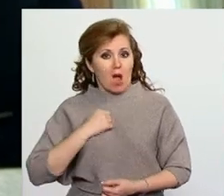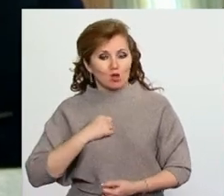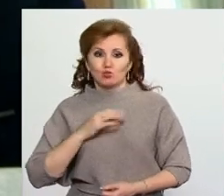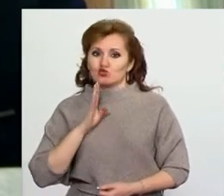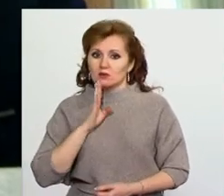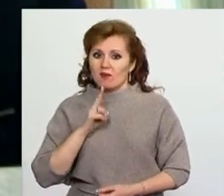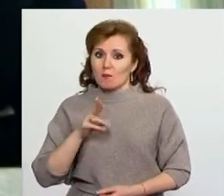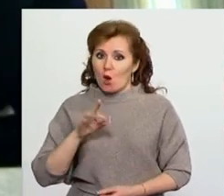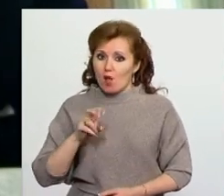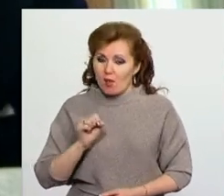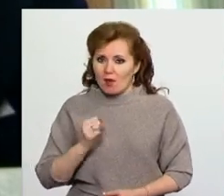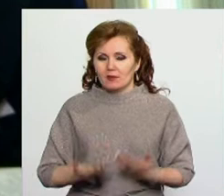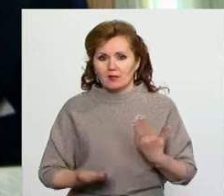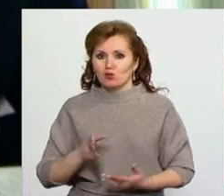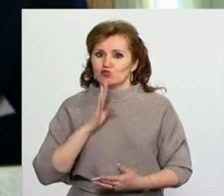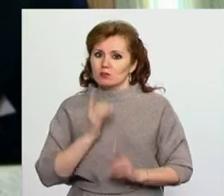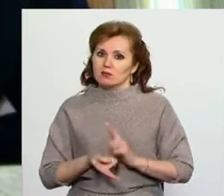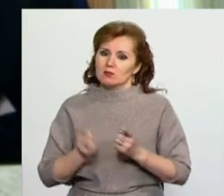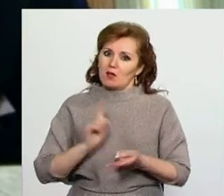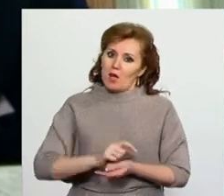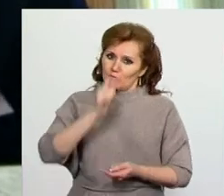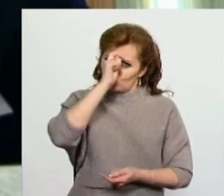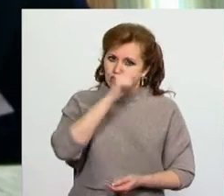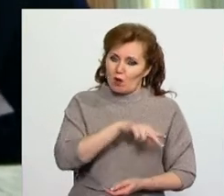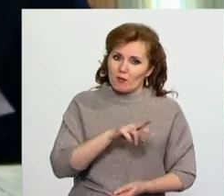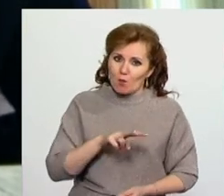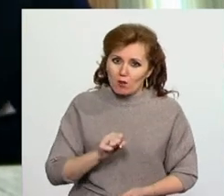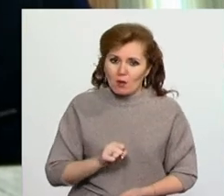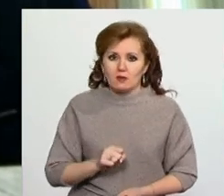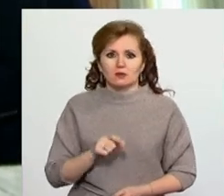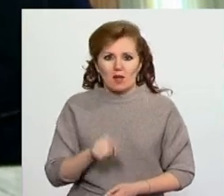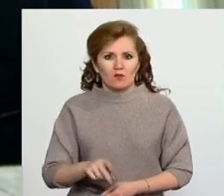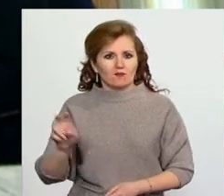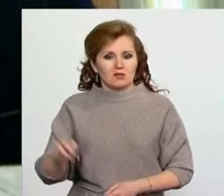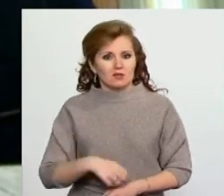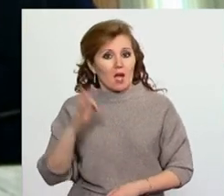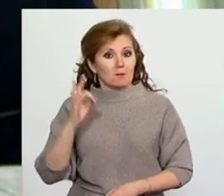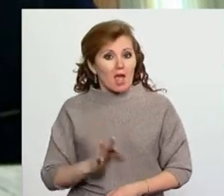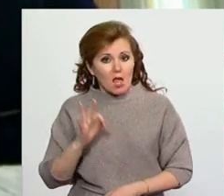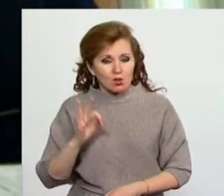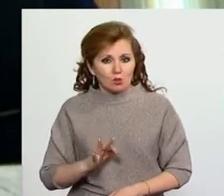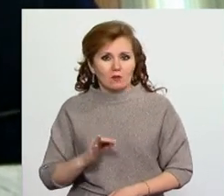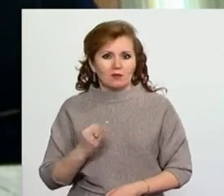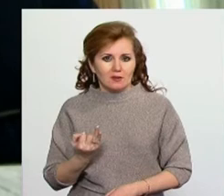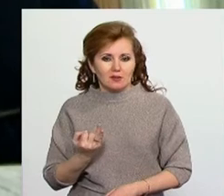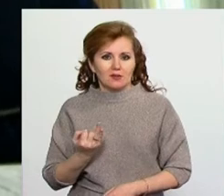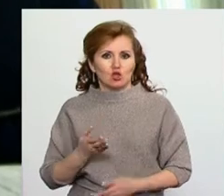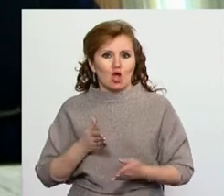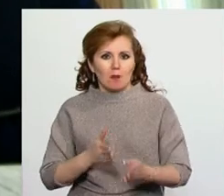Или женского пола войдет в торговую баню мужского пола? С того взыскать пеню и топить ему